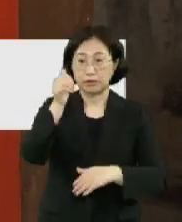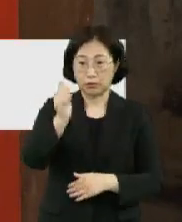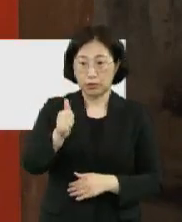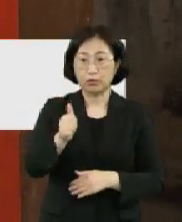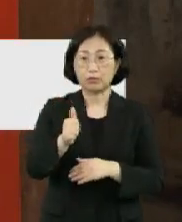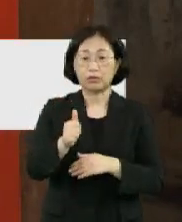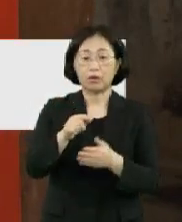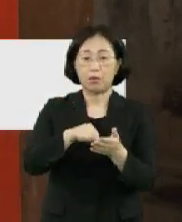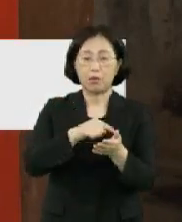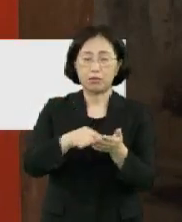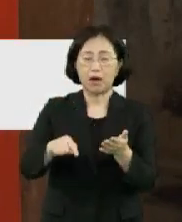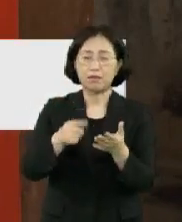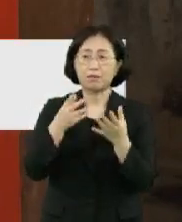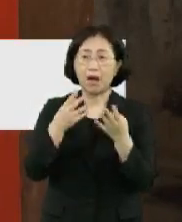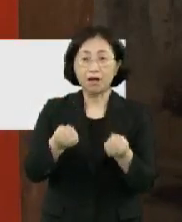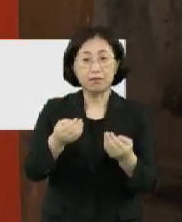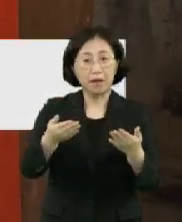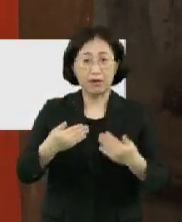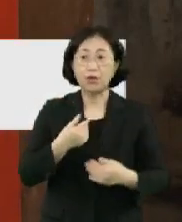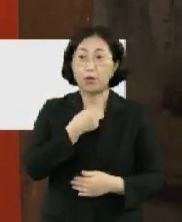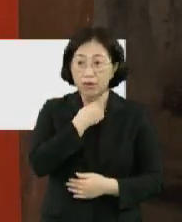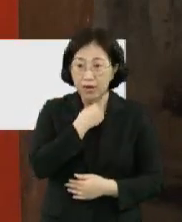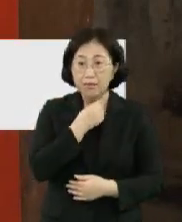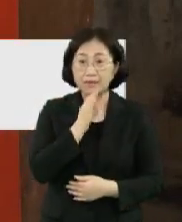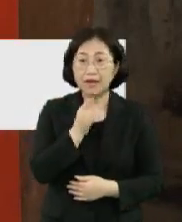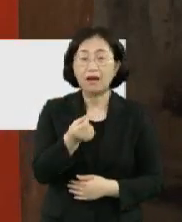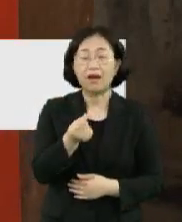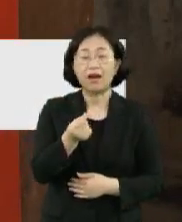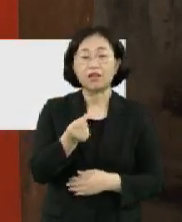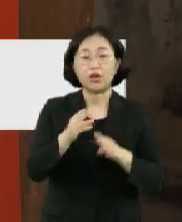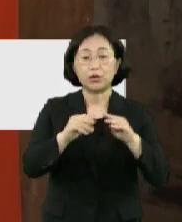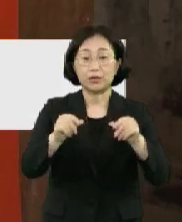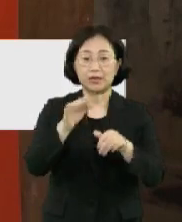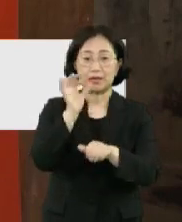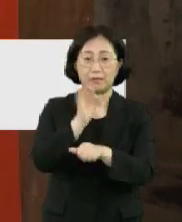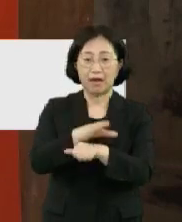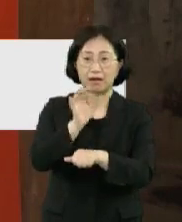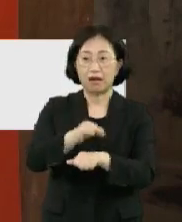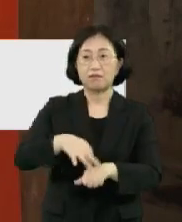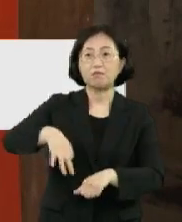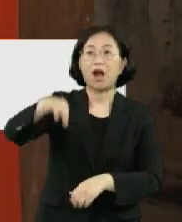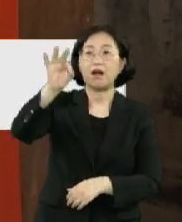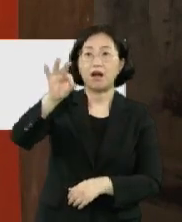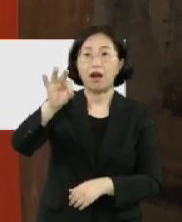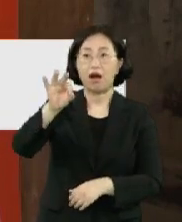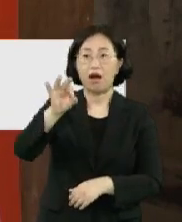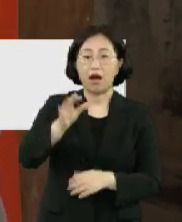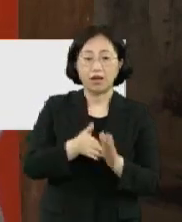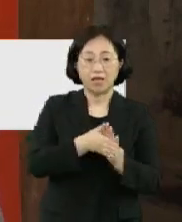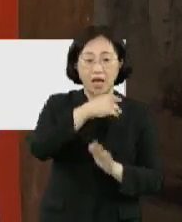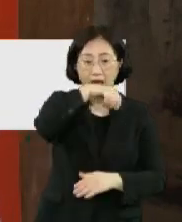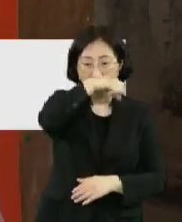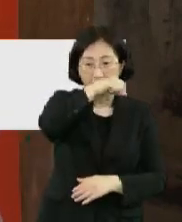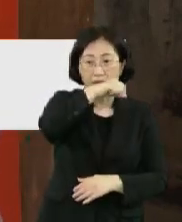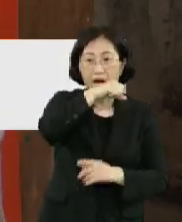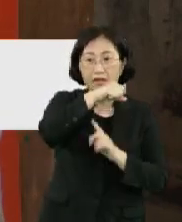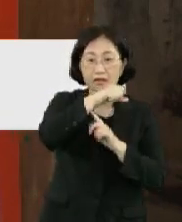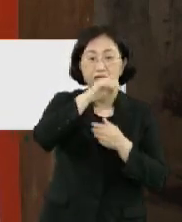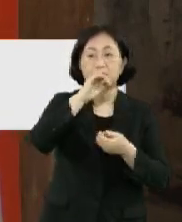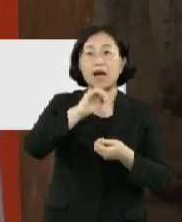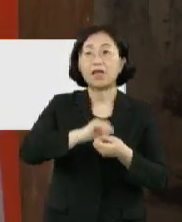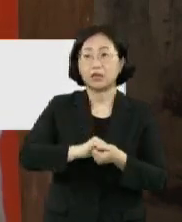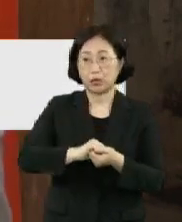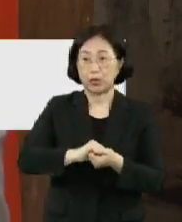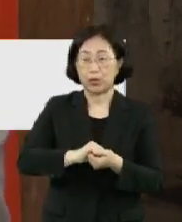토지주분들은 뭐 보상을 되게 많이 받기 위해서 건물가라든지 토지 매입가를 올리니까 시의 예산은 저희가 어쨌든